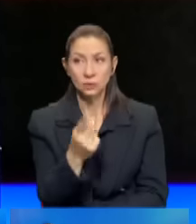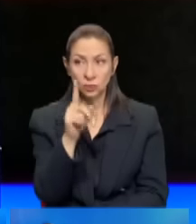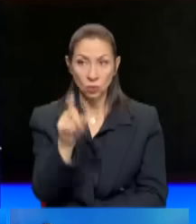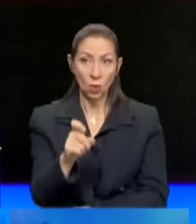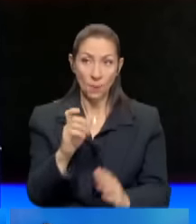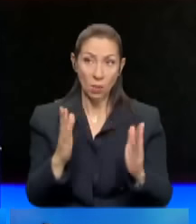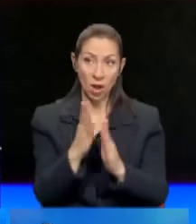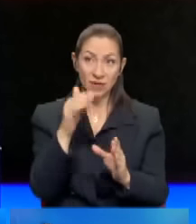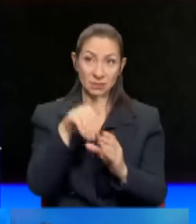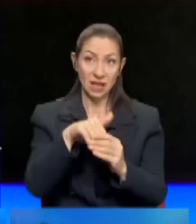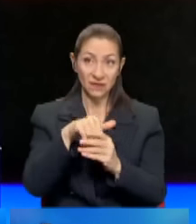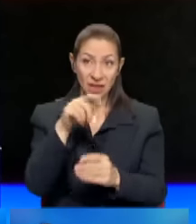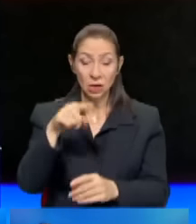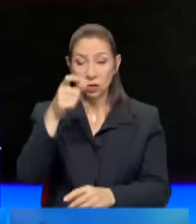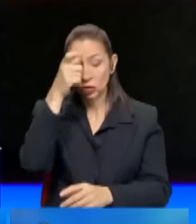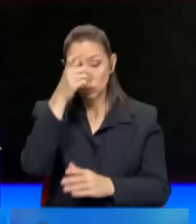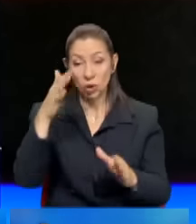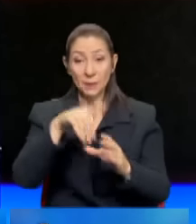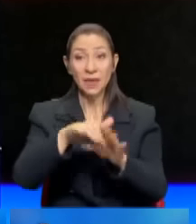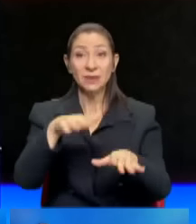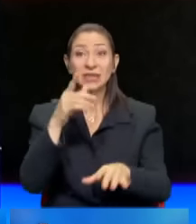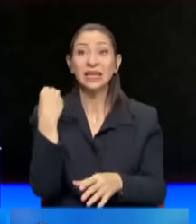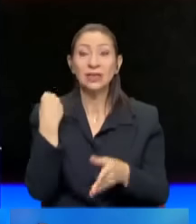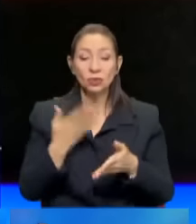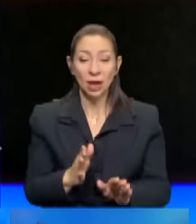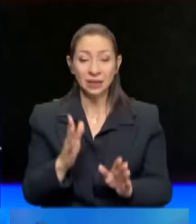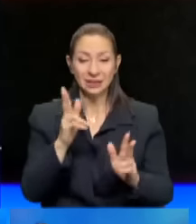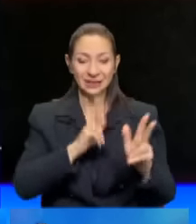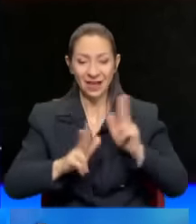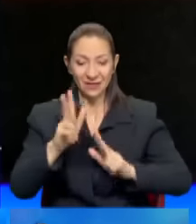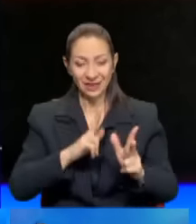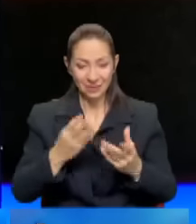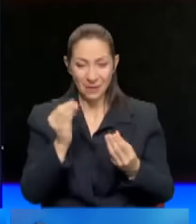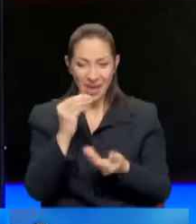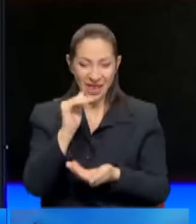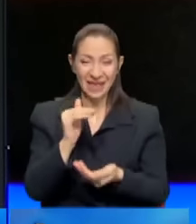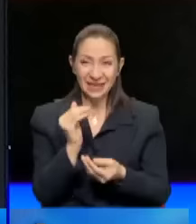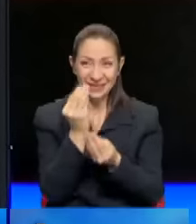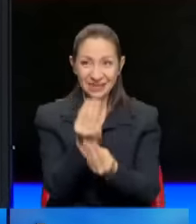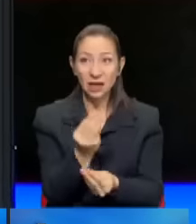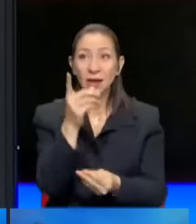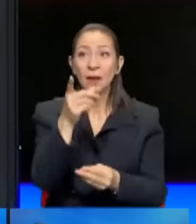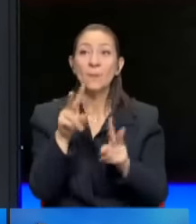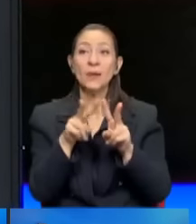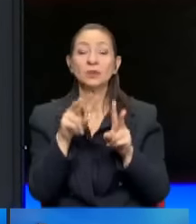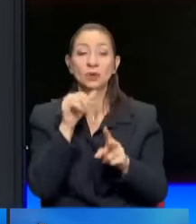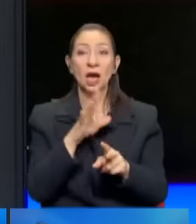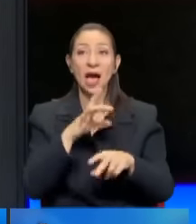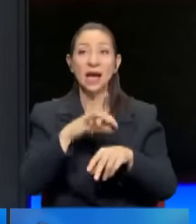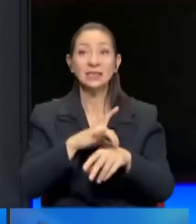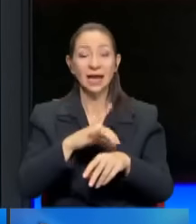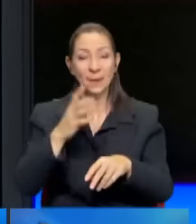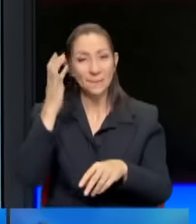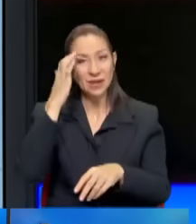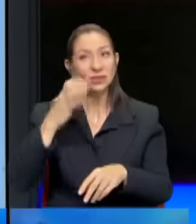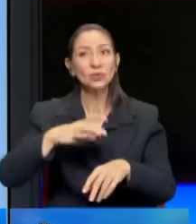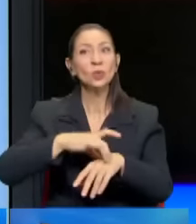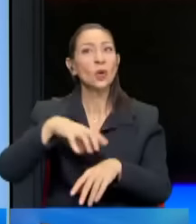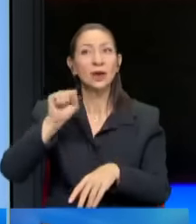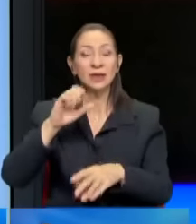muhalefet milletvekilleri Türkiye Büyük Millet Meclisi'ne yeni doğan kıyafetleri getirildi Memişoğlu'nun hastane Başhekimi ile pozu